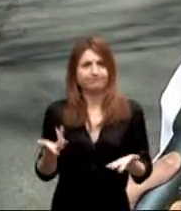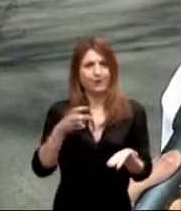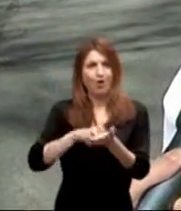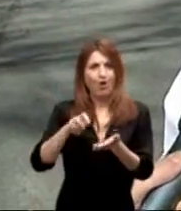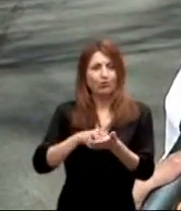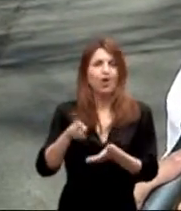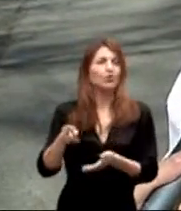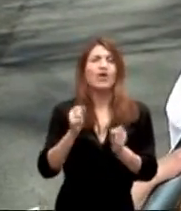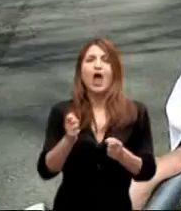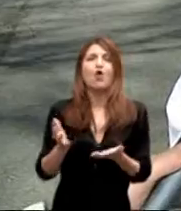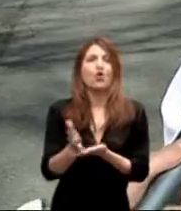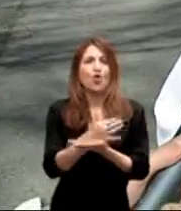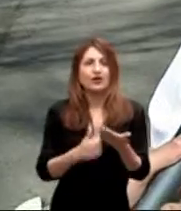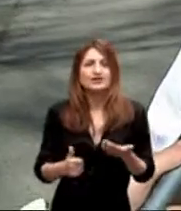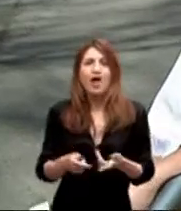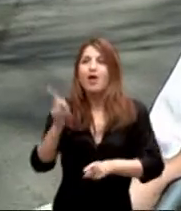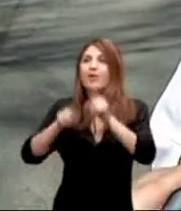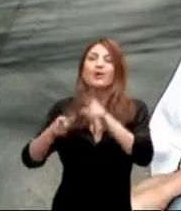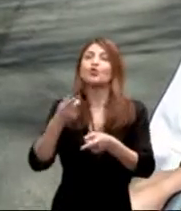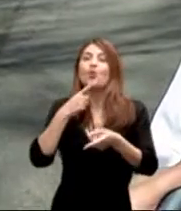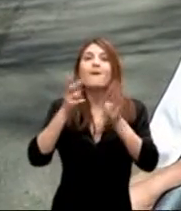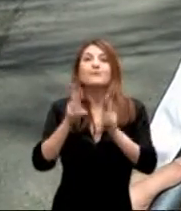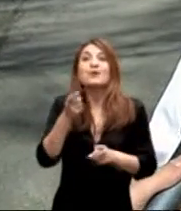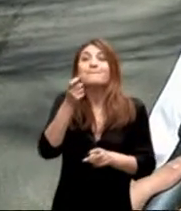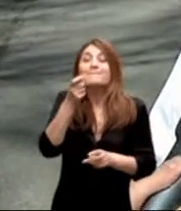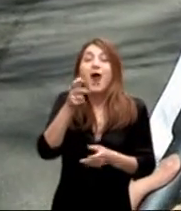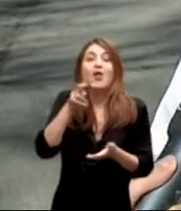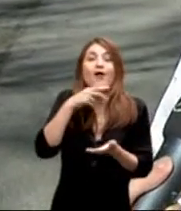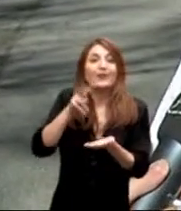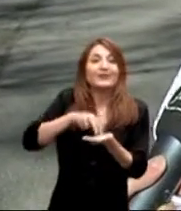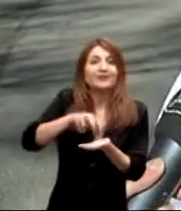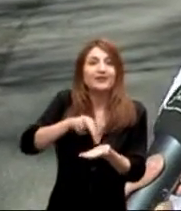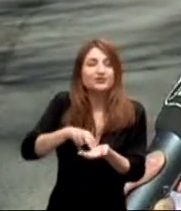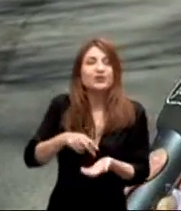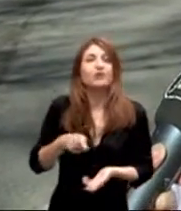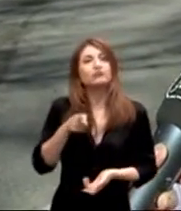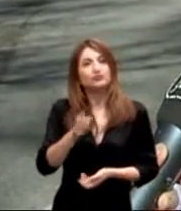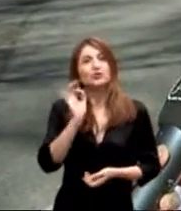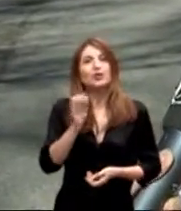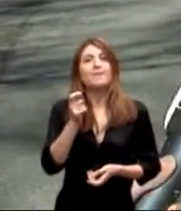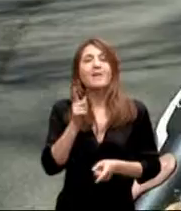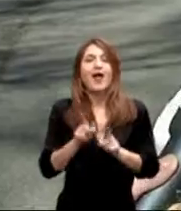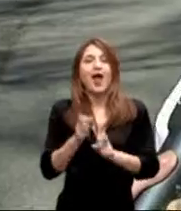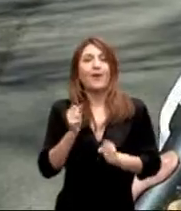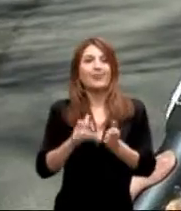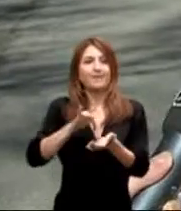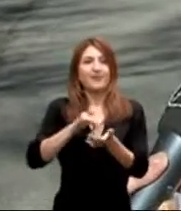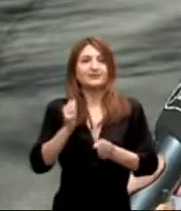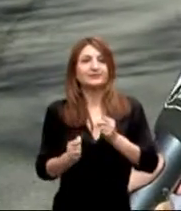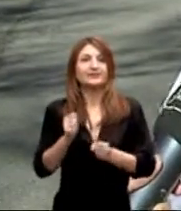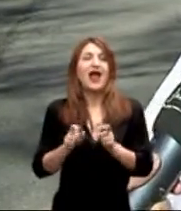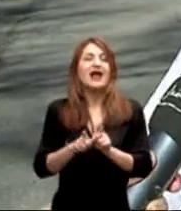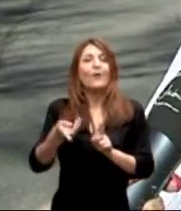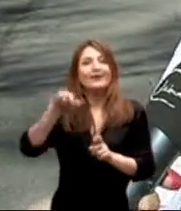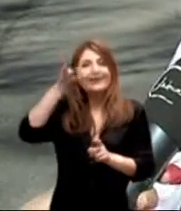vrlo korisno, a netko tko može bar malo potrčati je dobro, neki skipping, neko